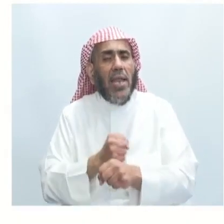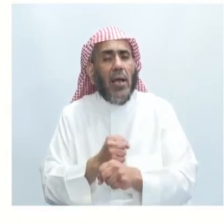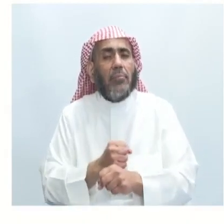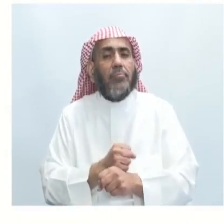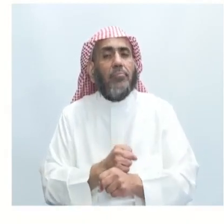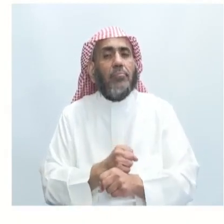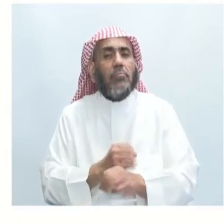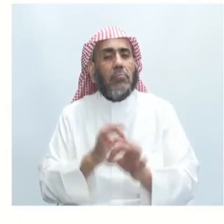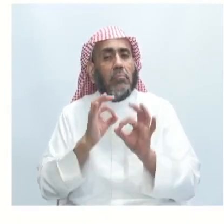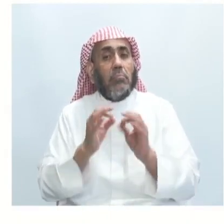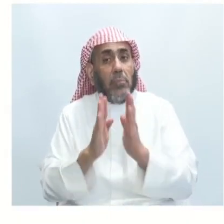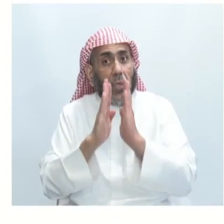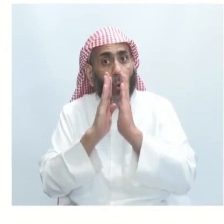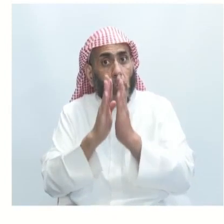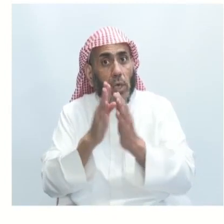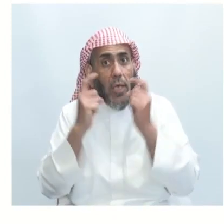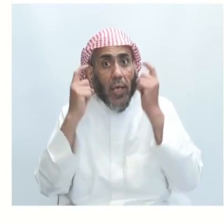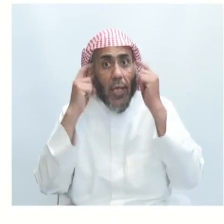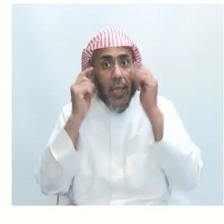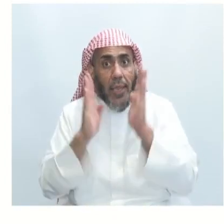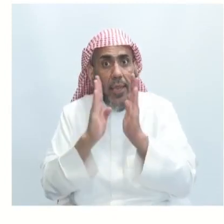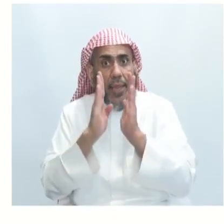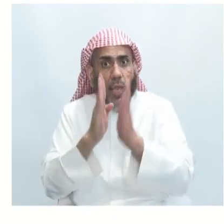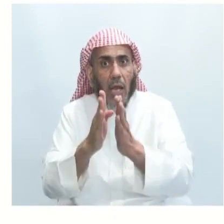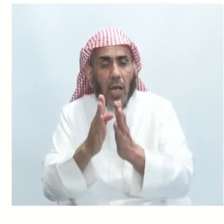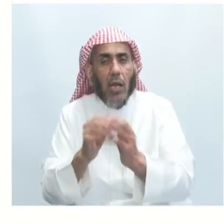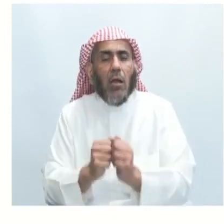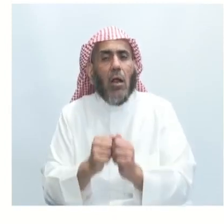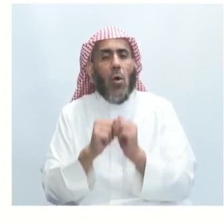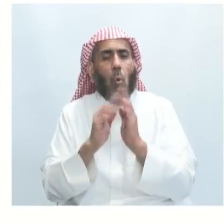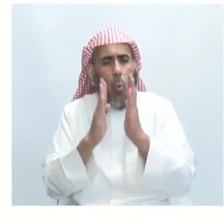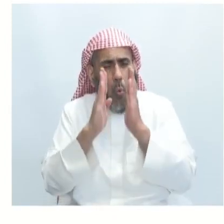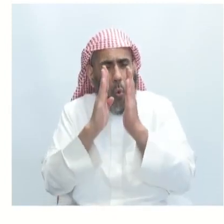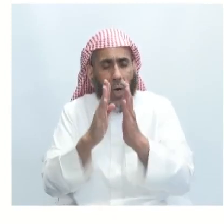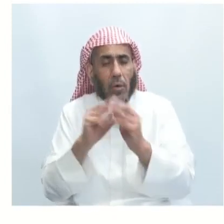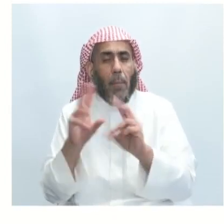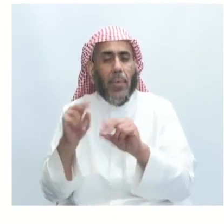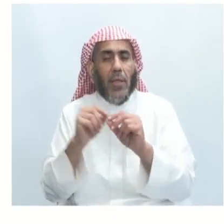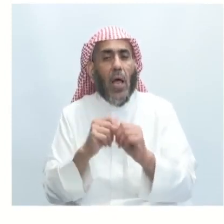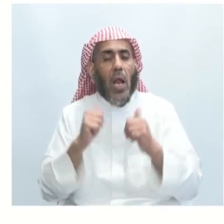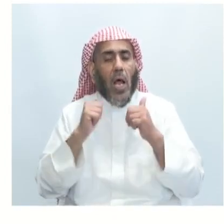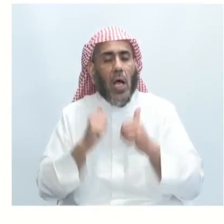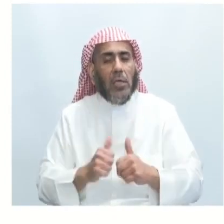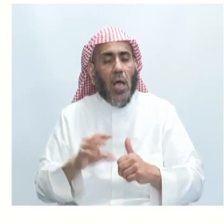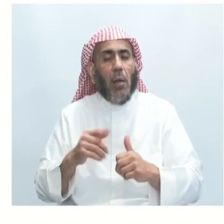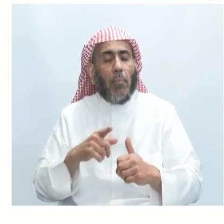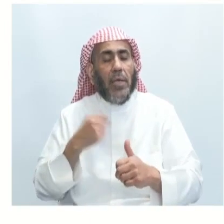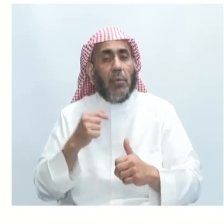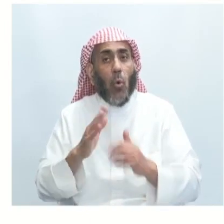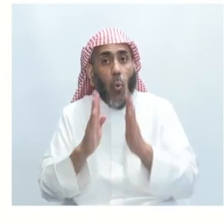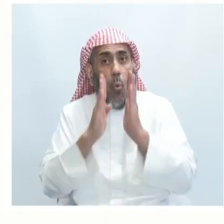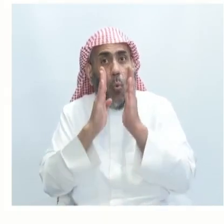وبمقتضاها توجيه الذهن الى شيء ما وذكرنا مثال الطالب عندما يكون